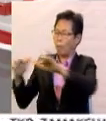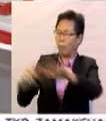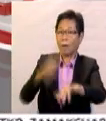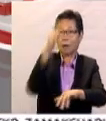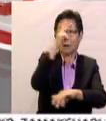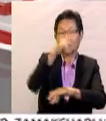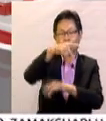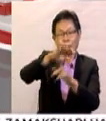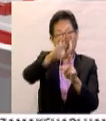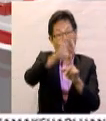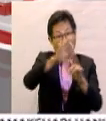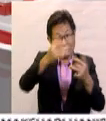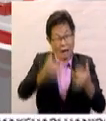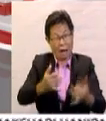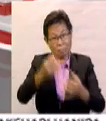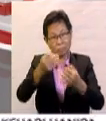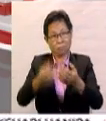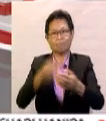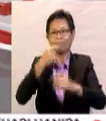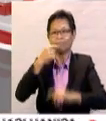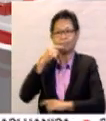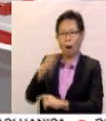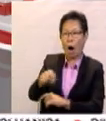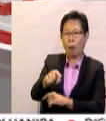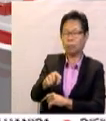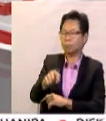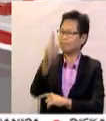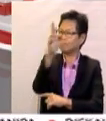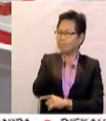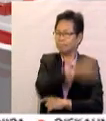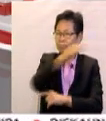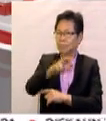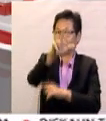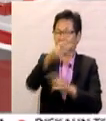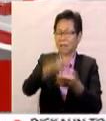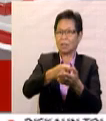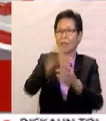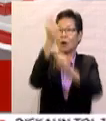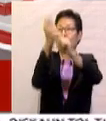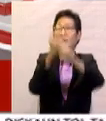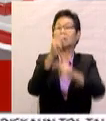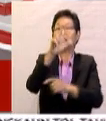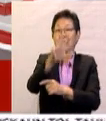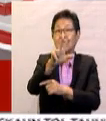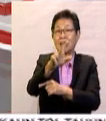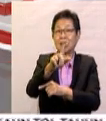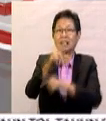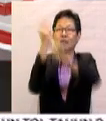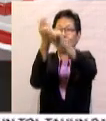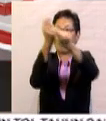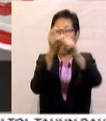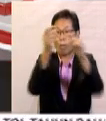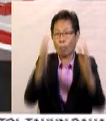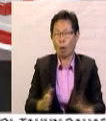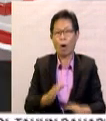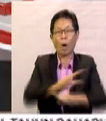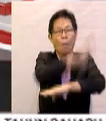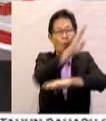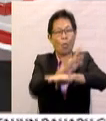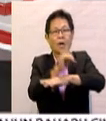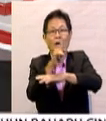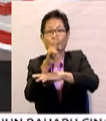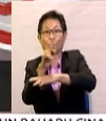Baik, Kerajaan Pulau Pinang hari ini mengeluarkan arahan melarang tiga kontraktor yang terbabit dalam projek Jalan Berkembar Bukit Kukus